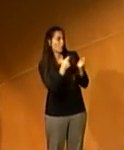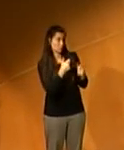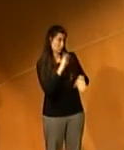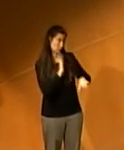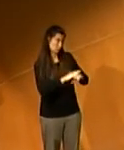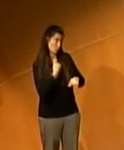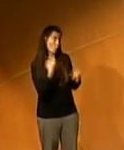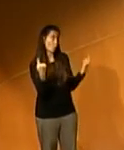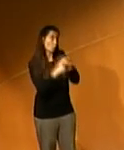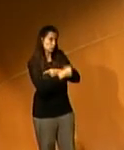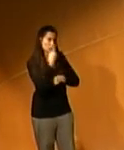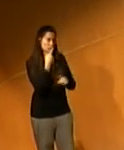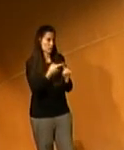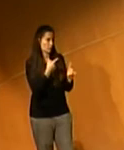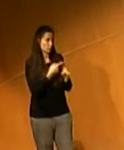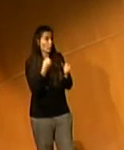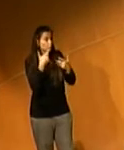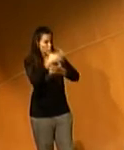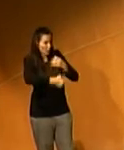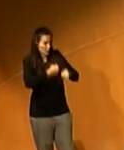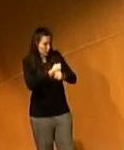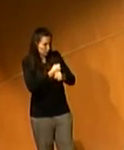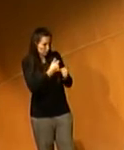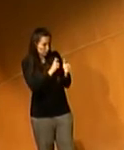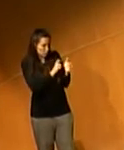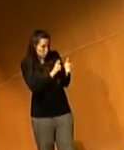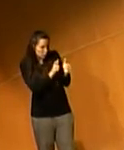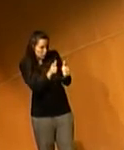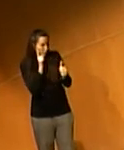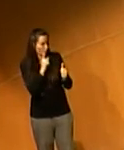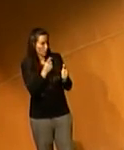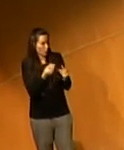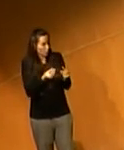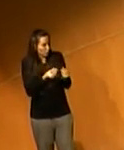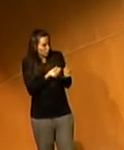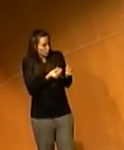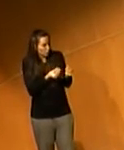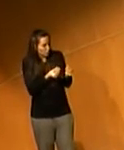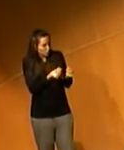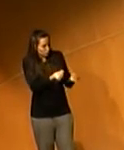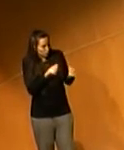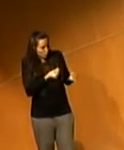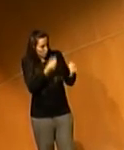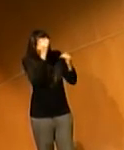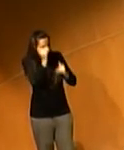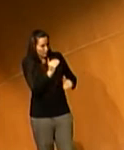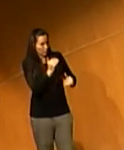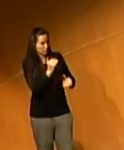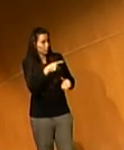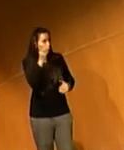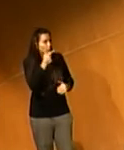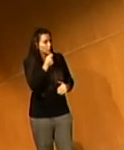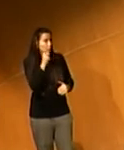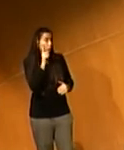très important de suivre un élève pendant quelques années. Ça apporte à la fois de la confiance, c'est plus facile chaque année, que de recommencer